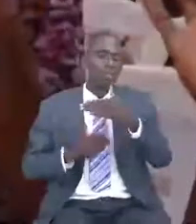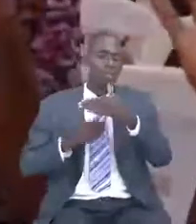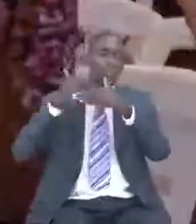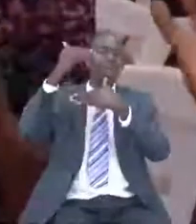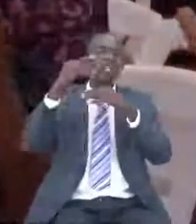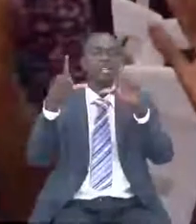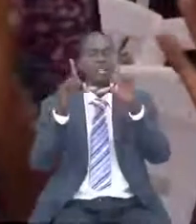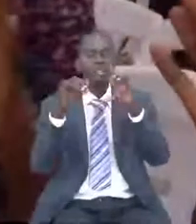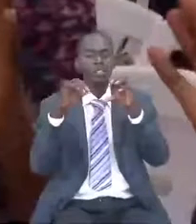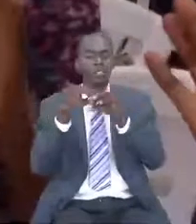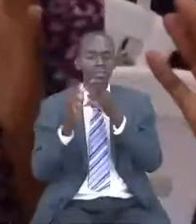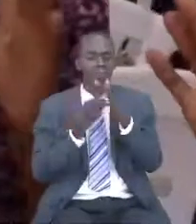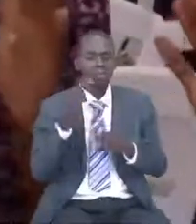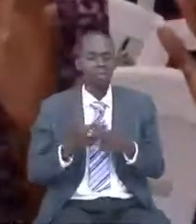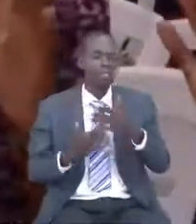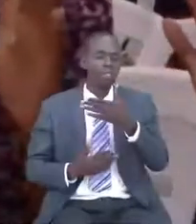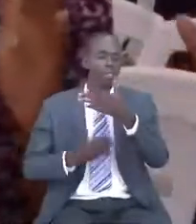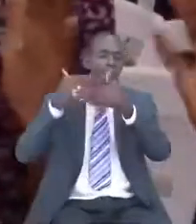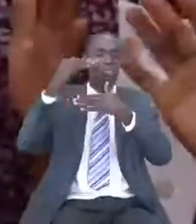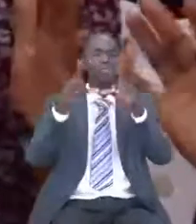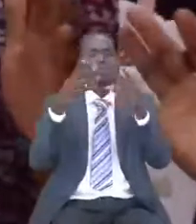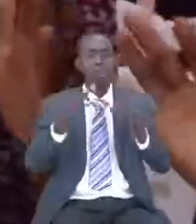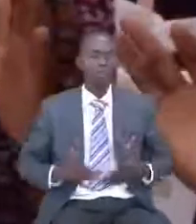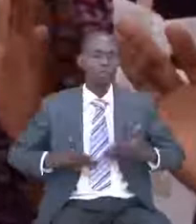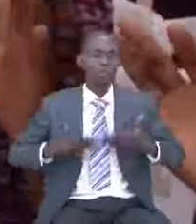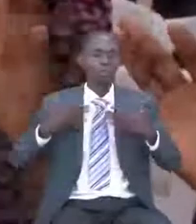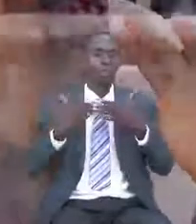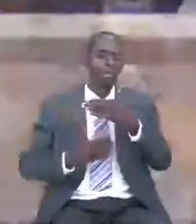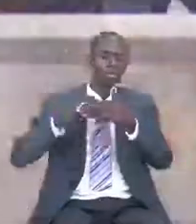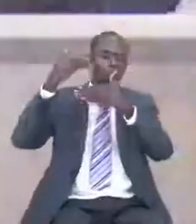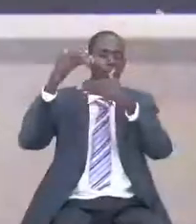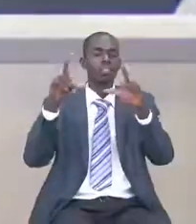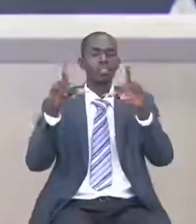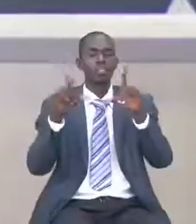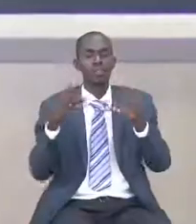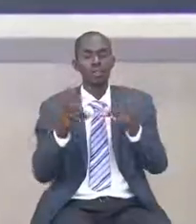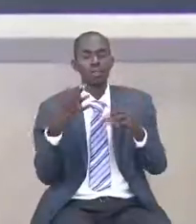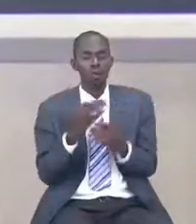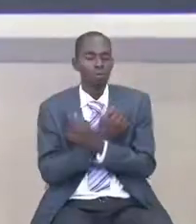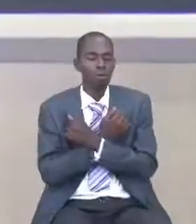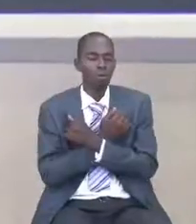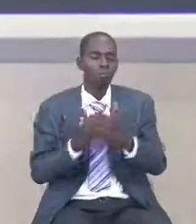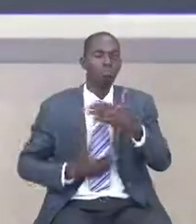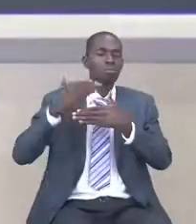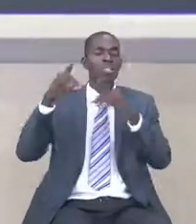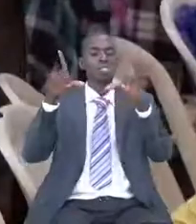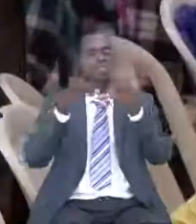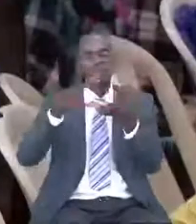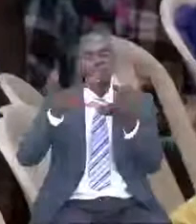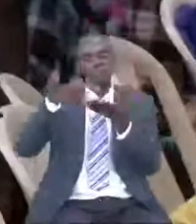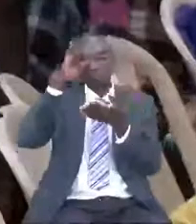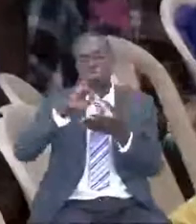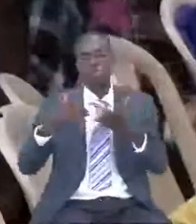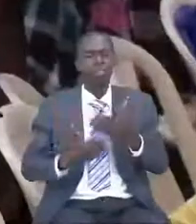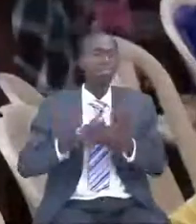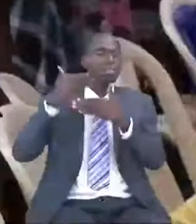niveau supérieur. Le niveau supérieur. Niveau supérieur de la vie, niveau supérieur de